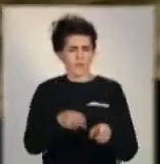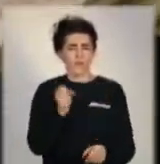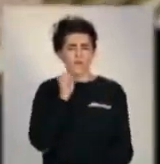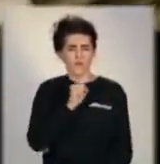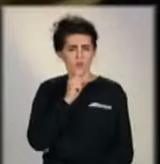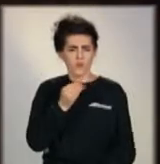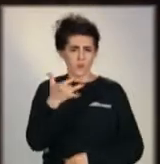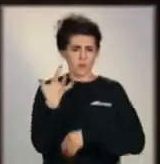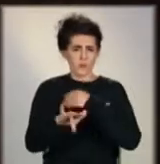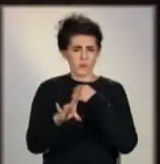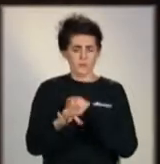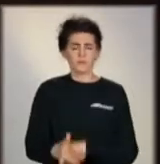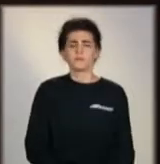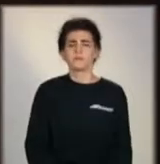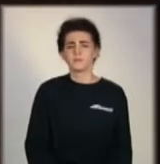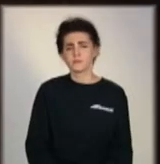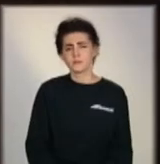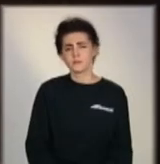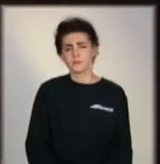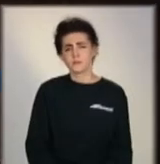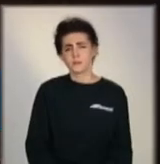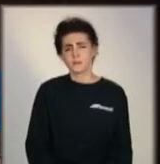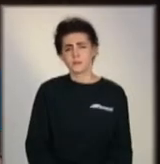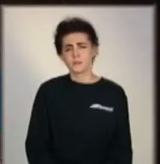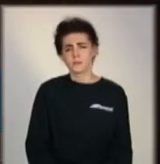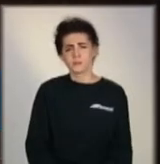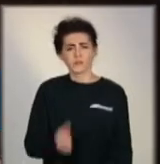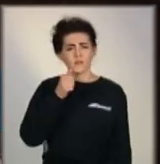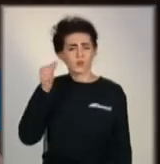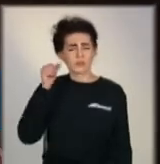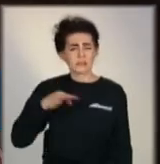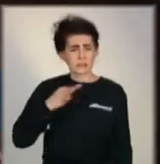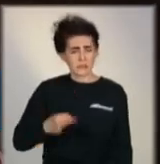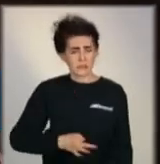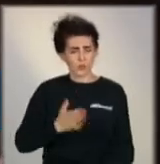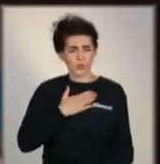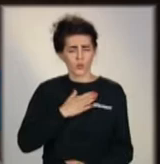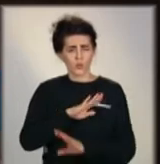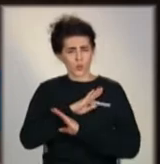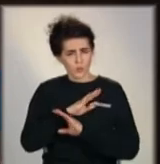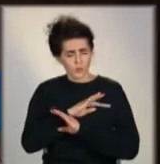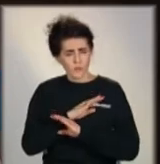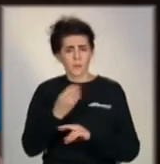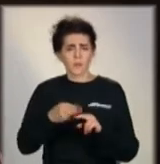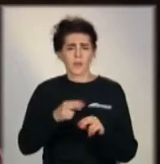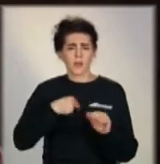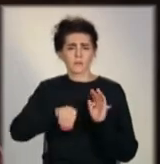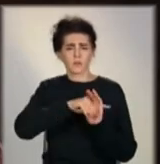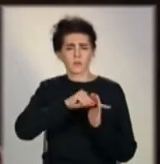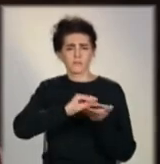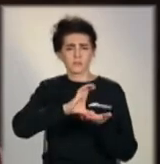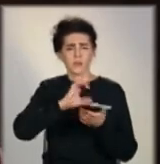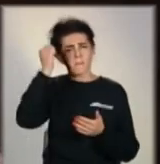повністю. У мене син умер у прошлому году. От я на пам'ятник